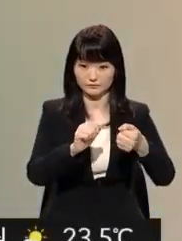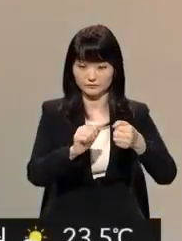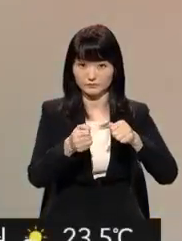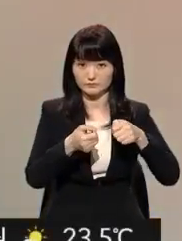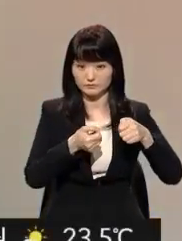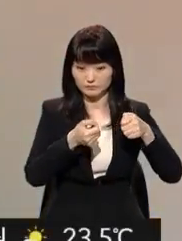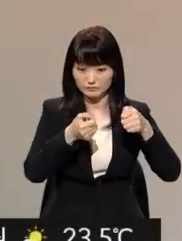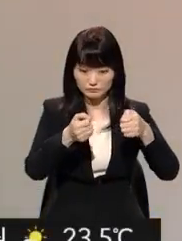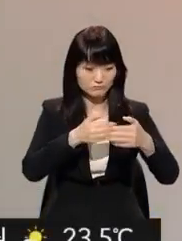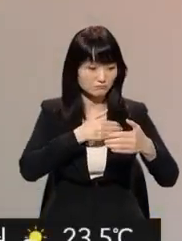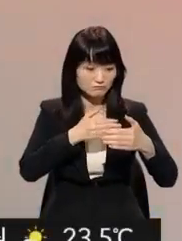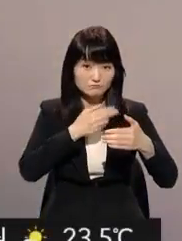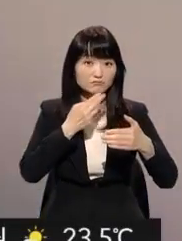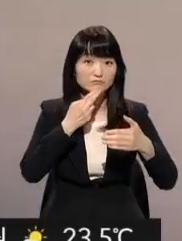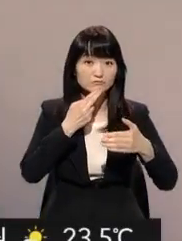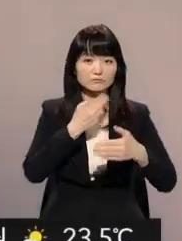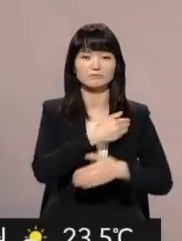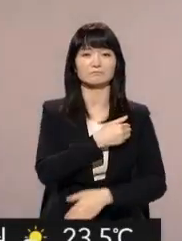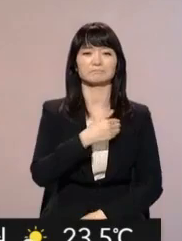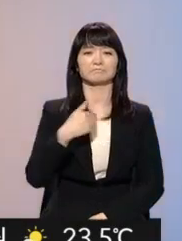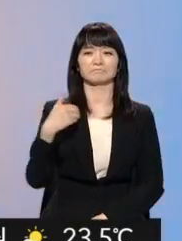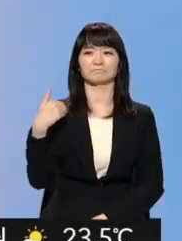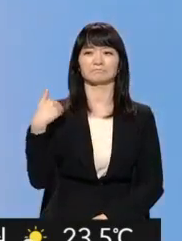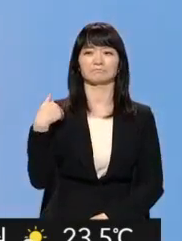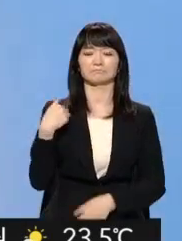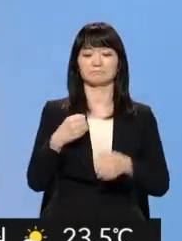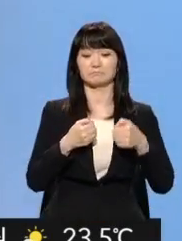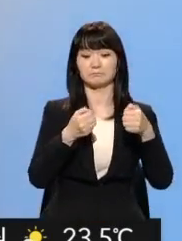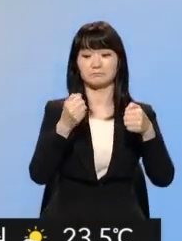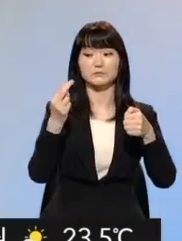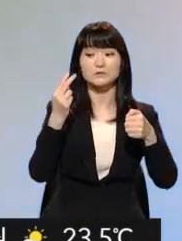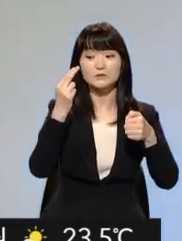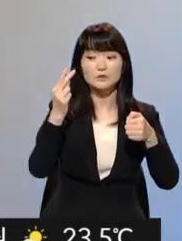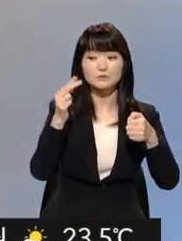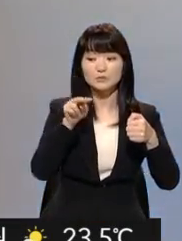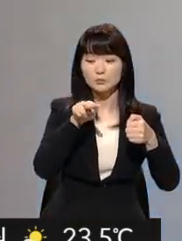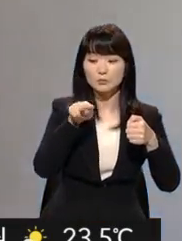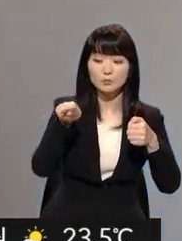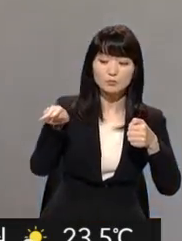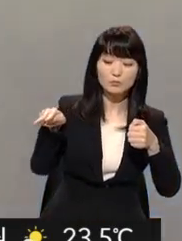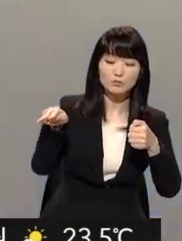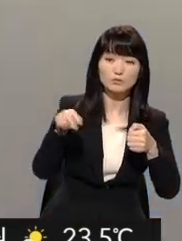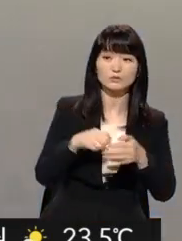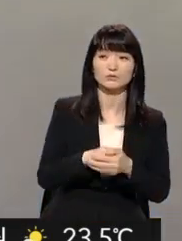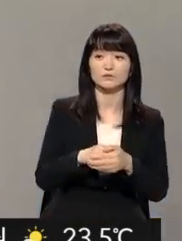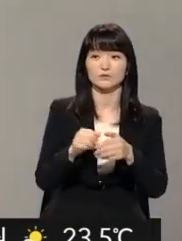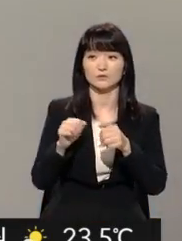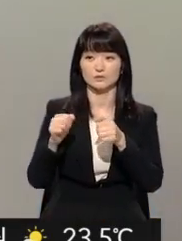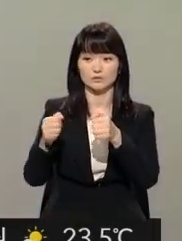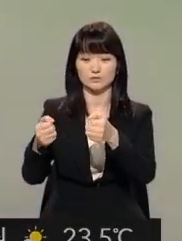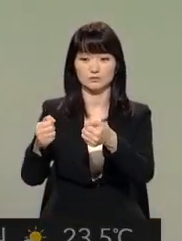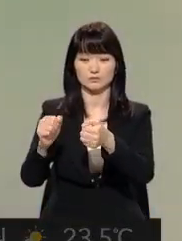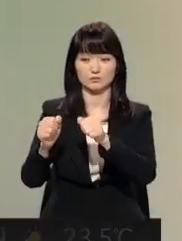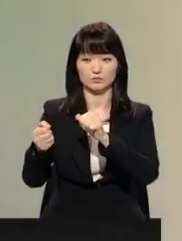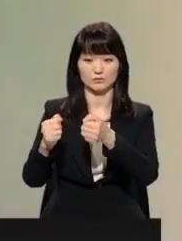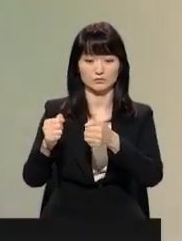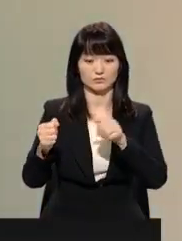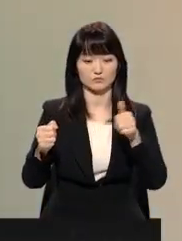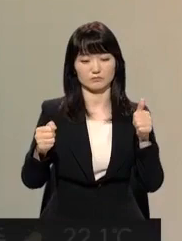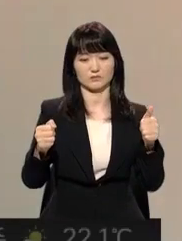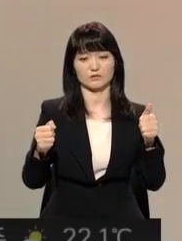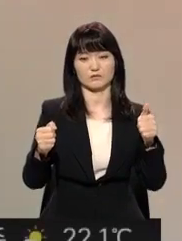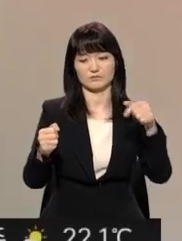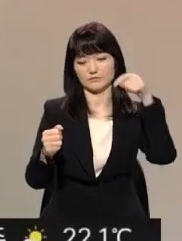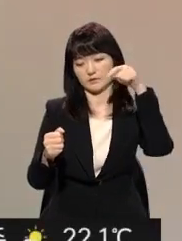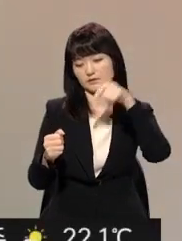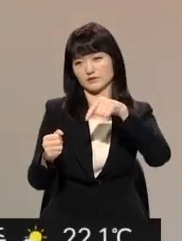잡고도 긴장하지 않고 오히려 여유를 부리며 창문 밖을 내려다보기도 합니다. 또 옆에 앉은 남성의 지시에 따라서 방향을